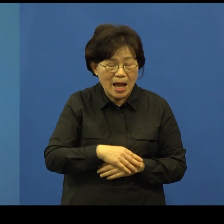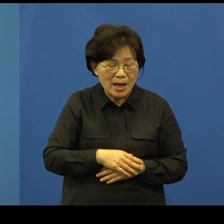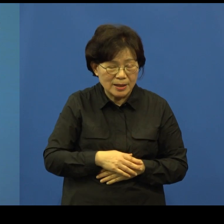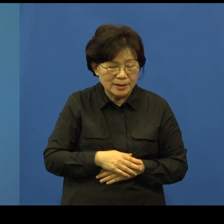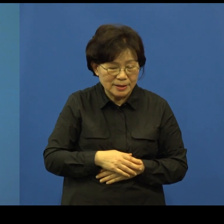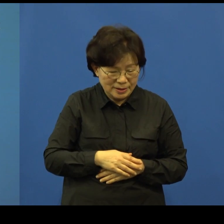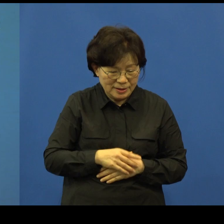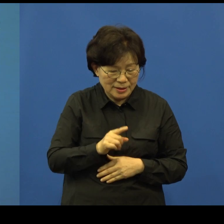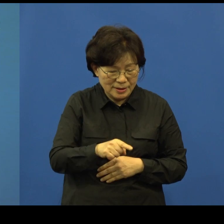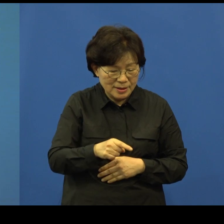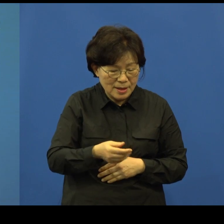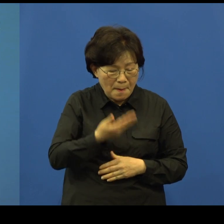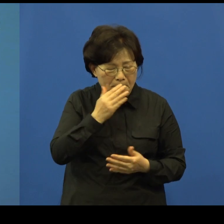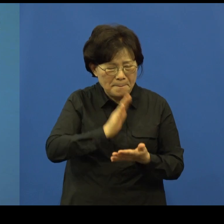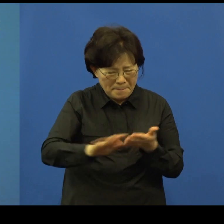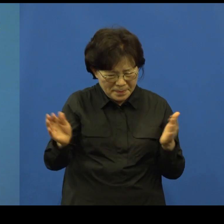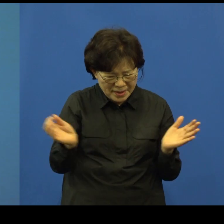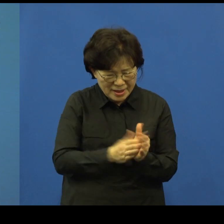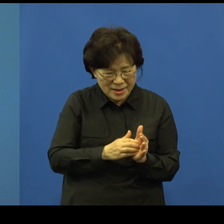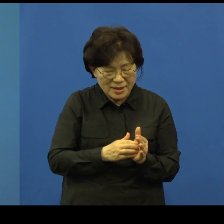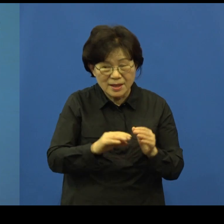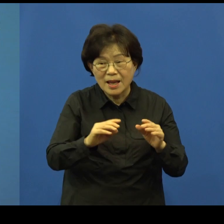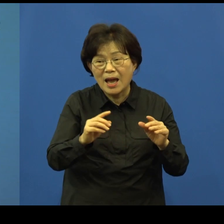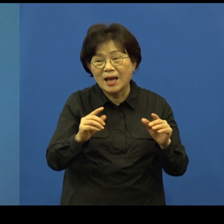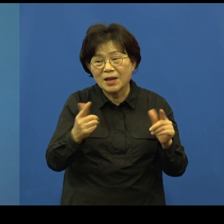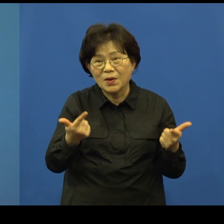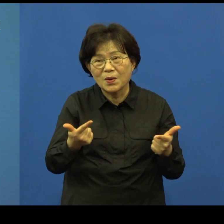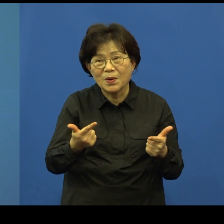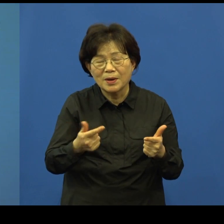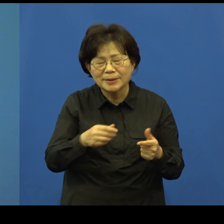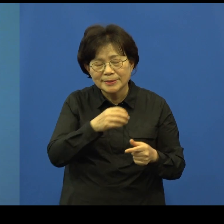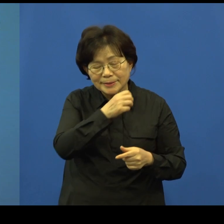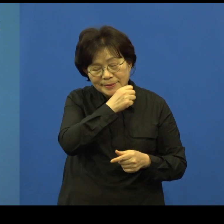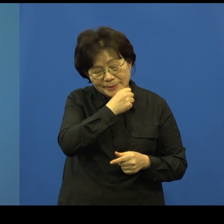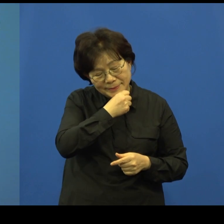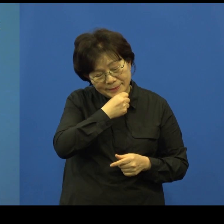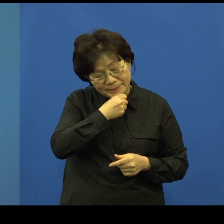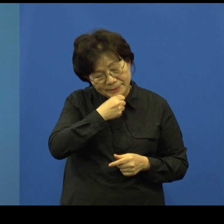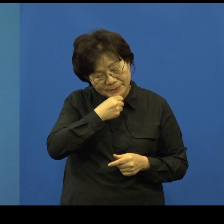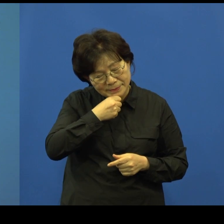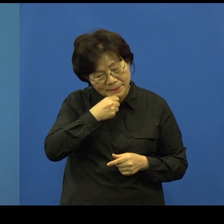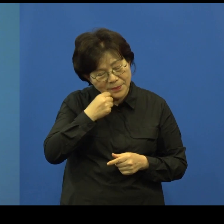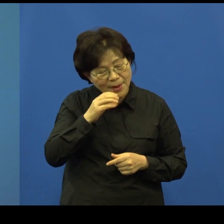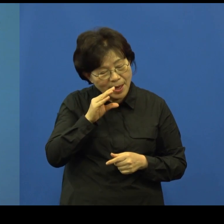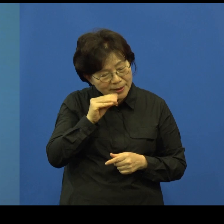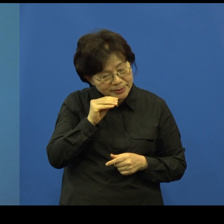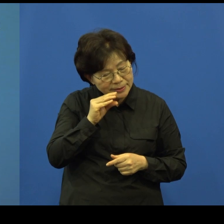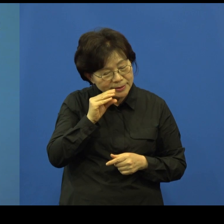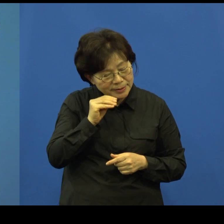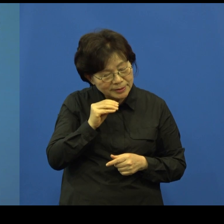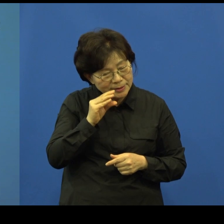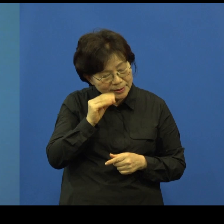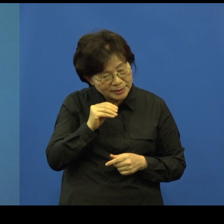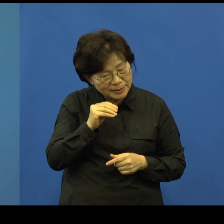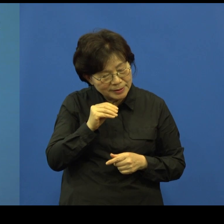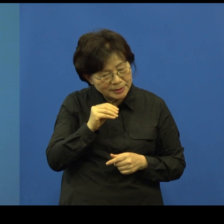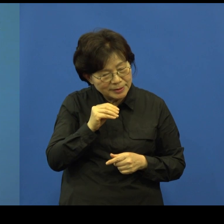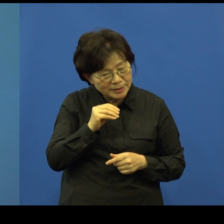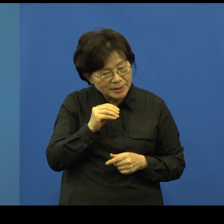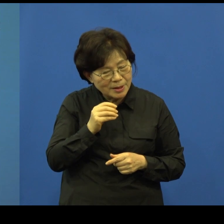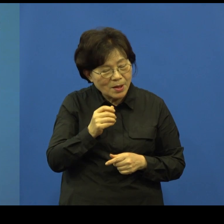해가지고 막 먹어 치워버리는 게 아니고 음미를 하는 거죠. 콩나물이